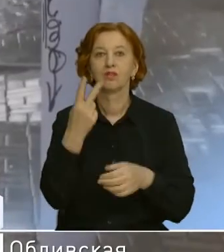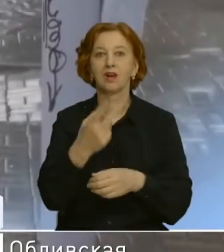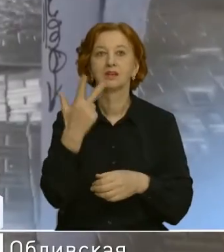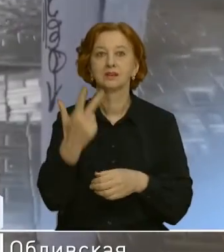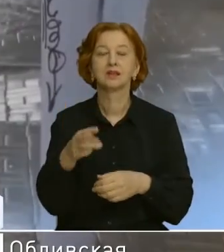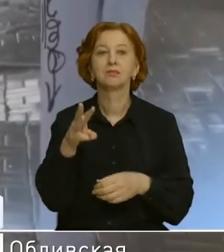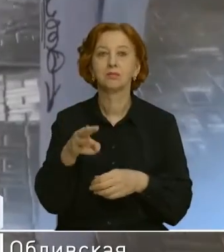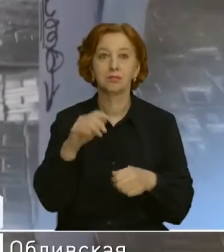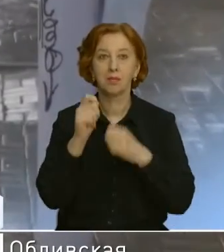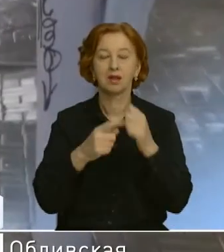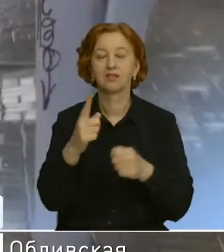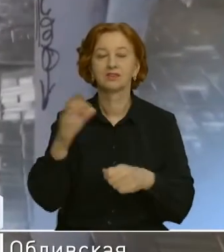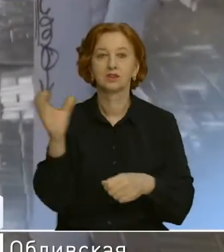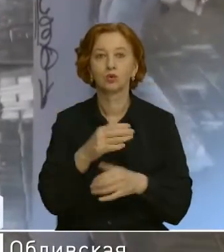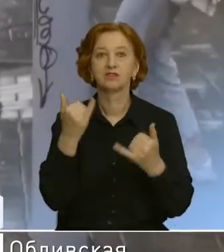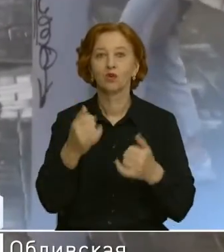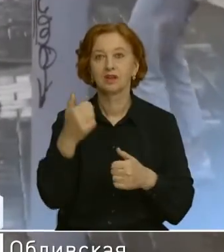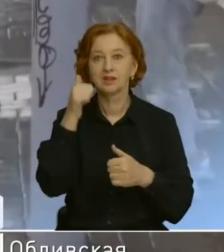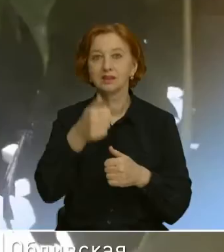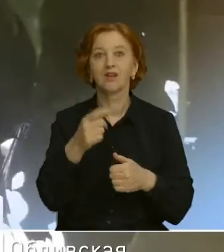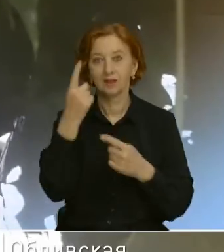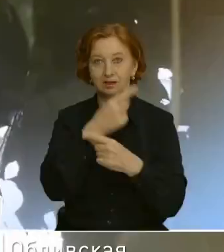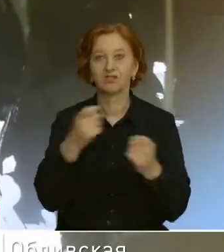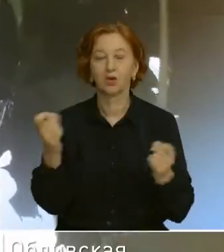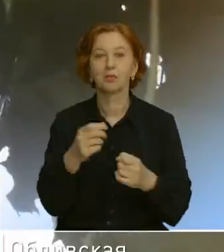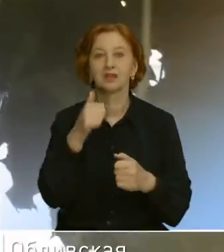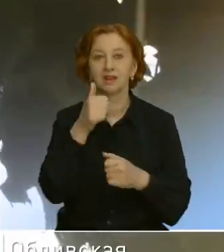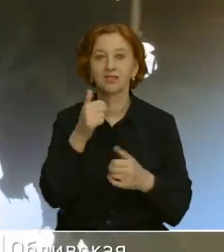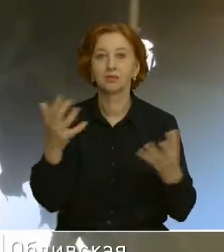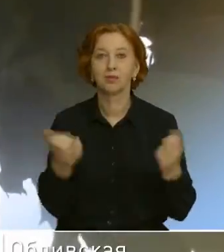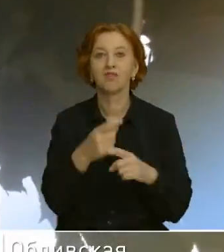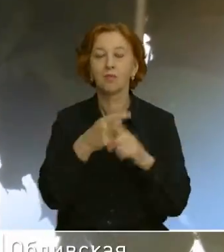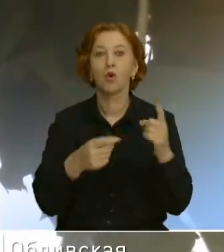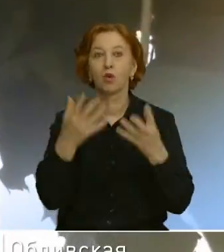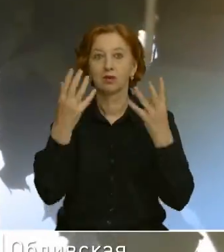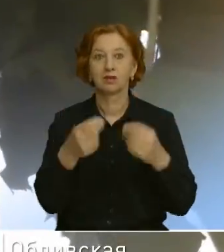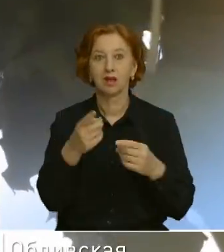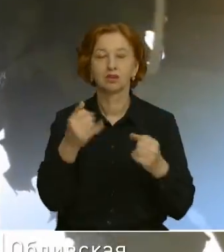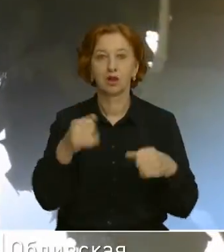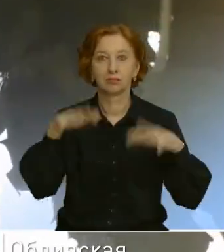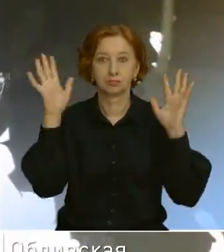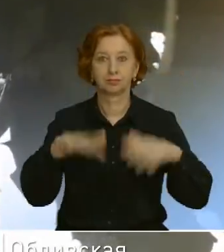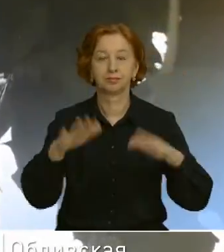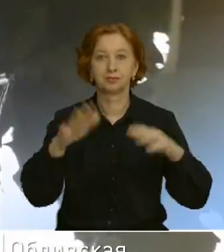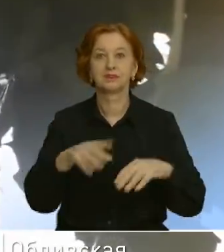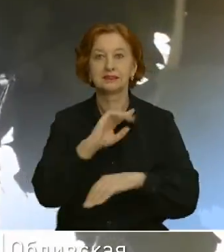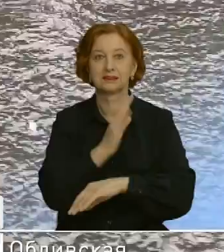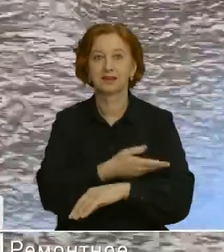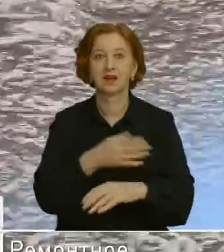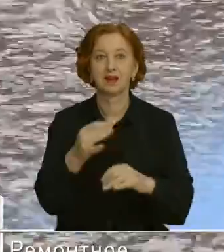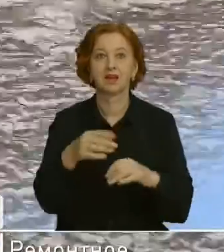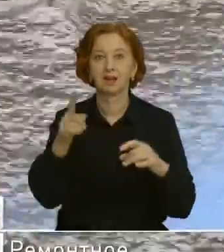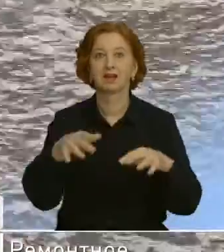23 метров в секунду. Сегодня и завтра информируют донские спасатели. В полдень сильный дождь уже обрушился на южную столицу.